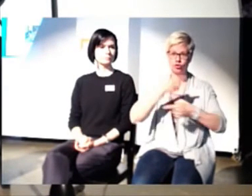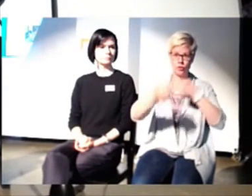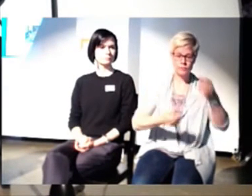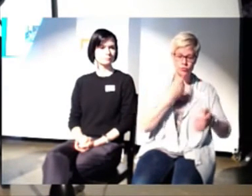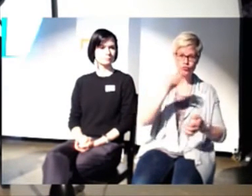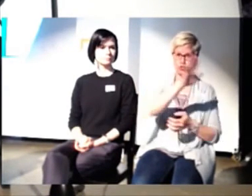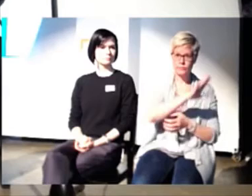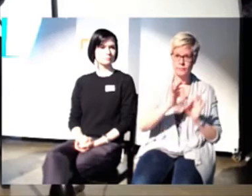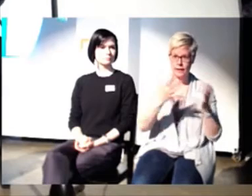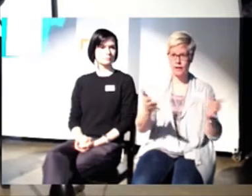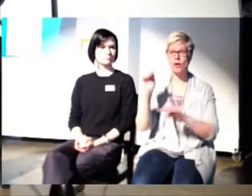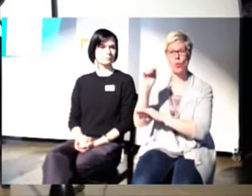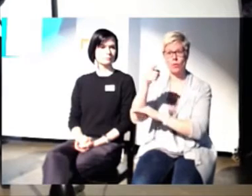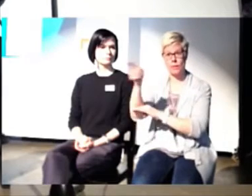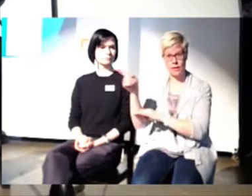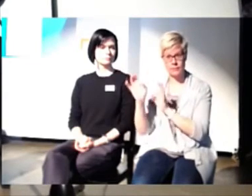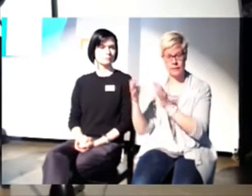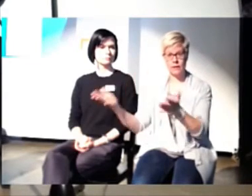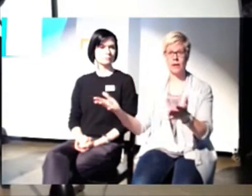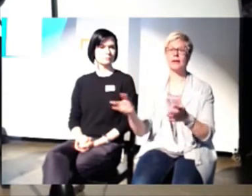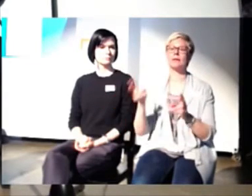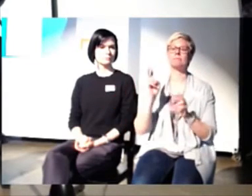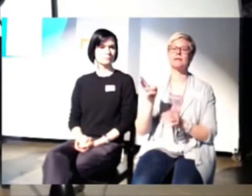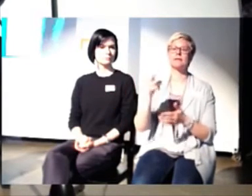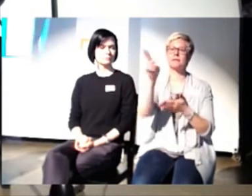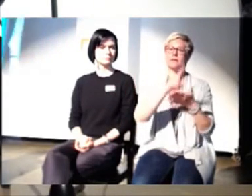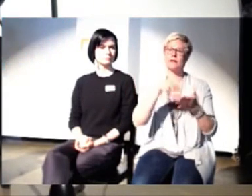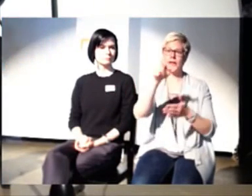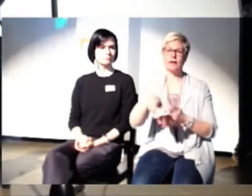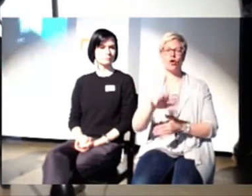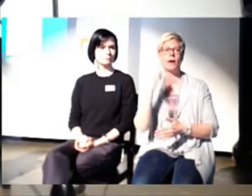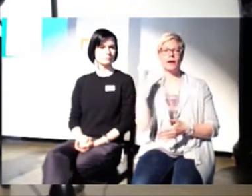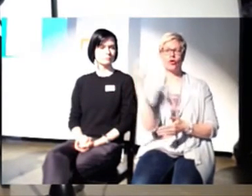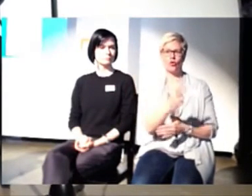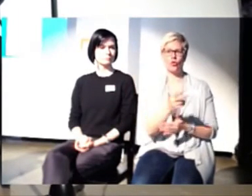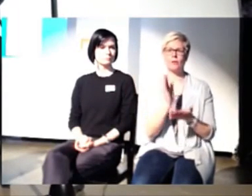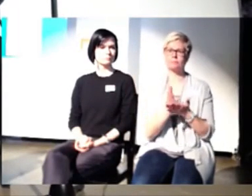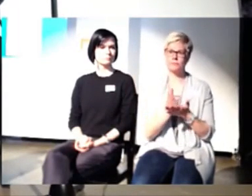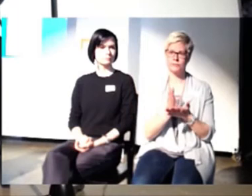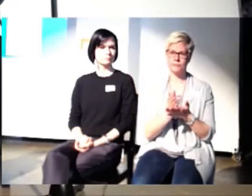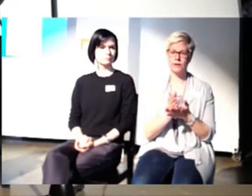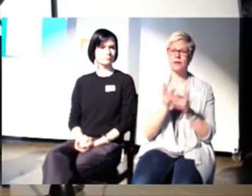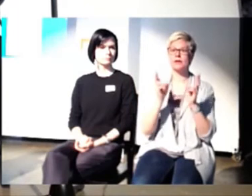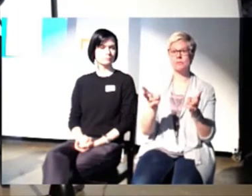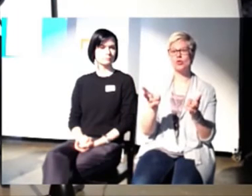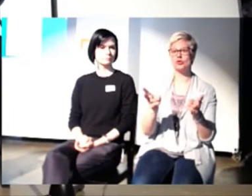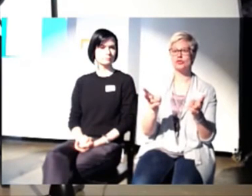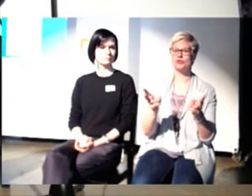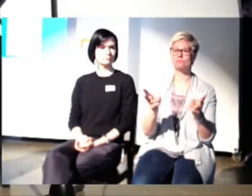ja erityisesti taiteilijan näkökulmasta ja ehkä sitten osittain myös